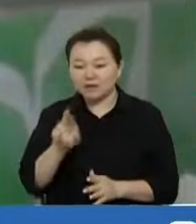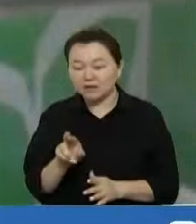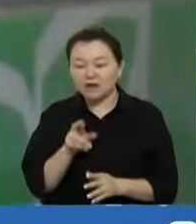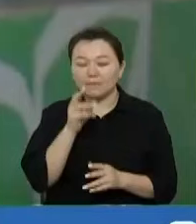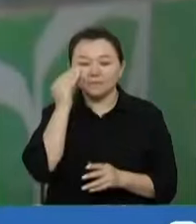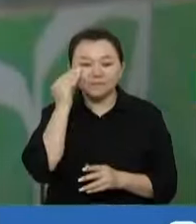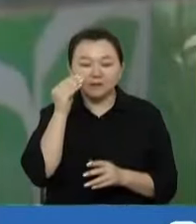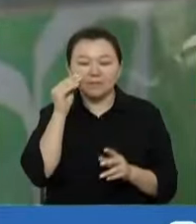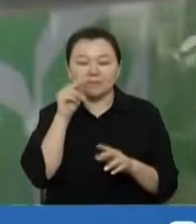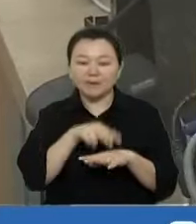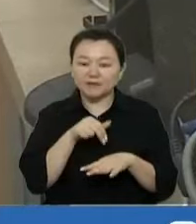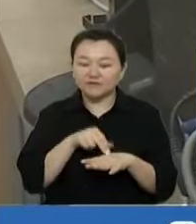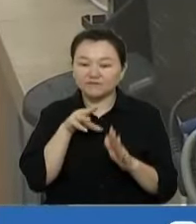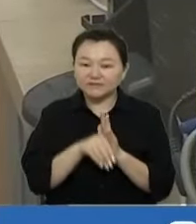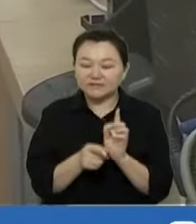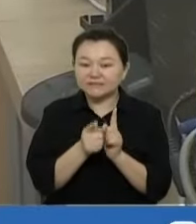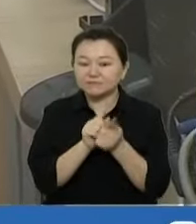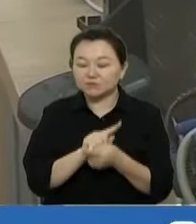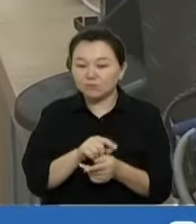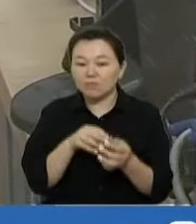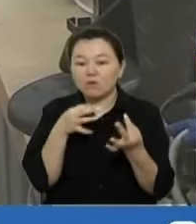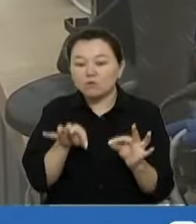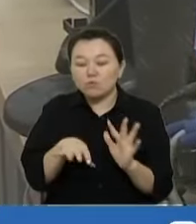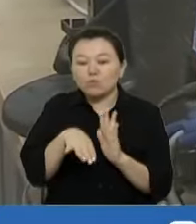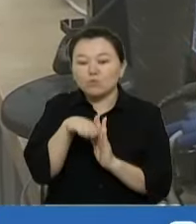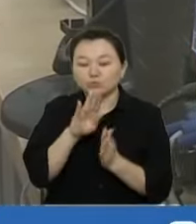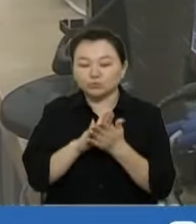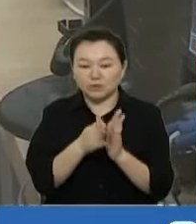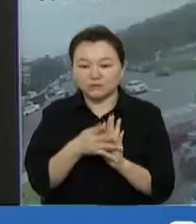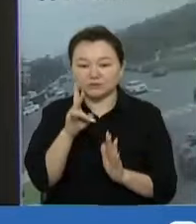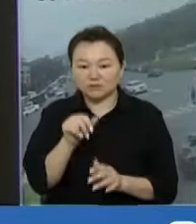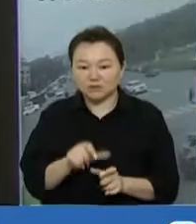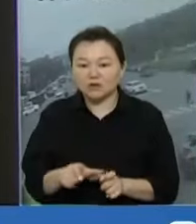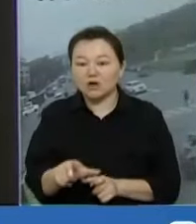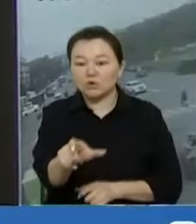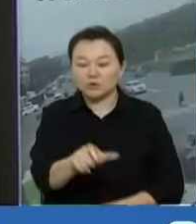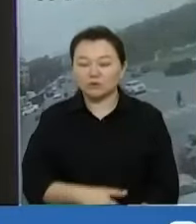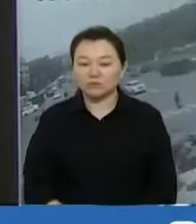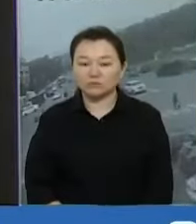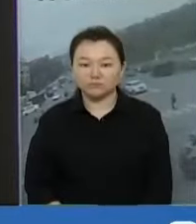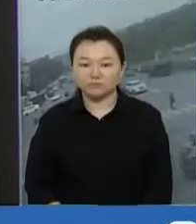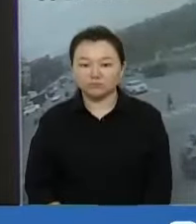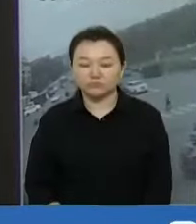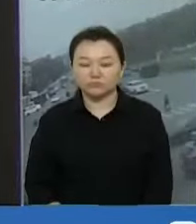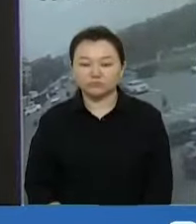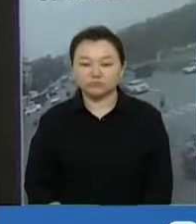правоохранителей внесение изменений позволит улучшить ситуацию на дорогах Ануар ангель денов Влад Шишко информбюро